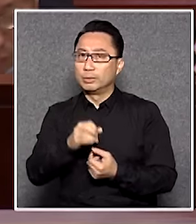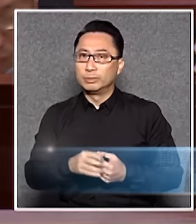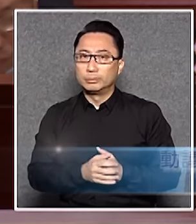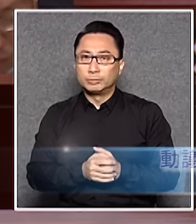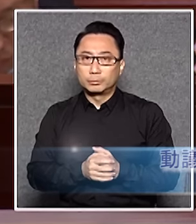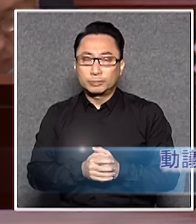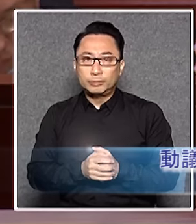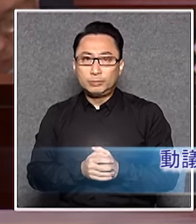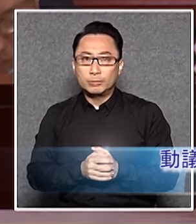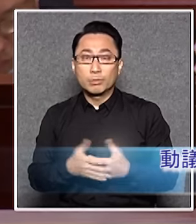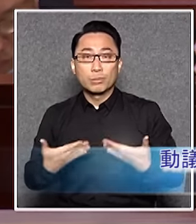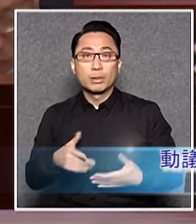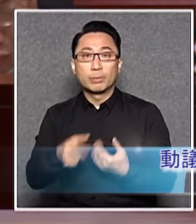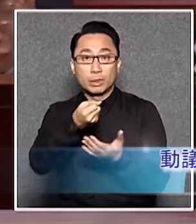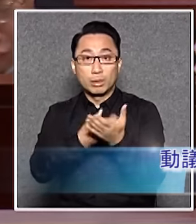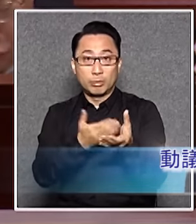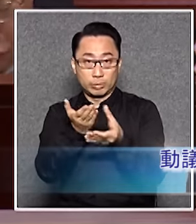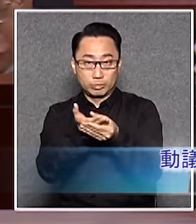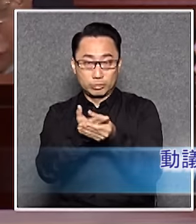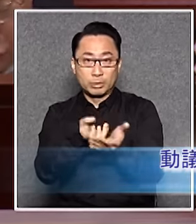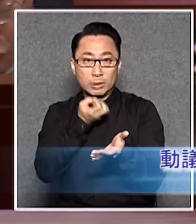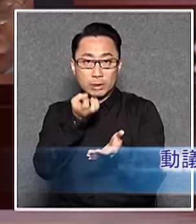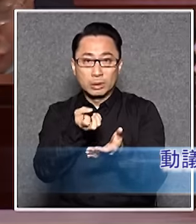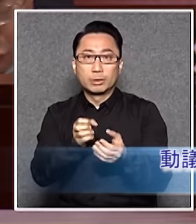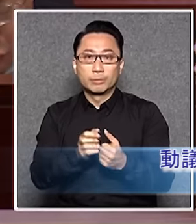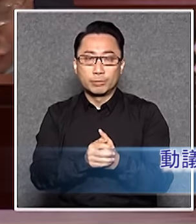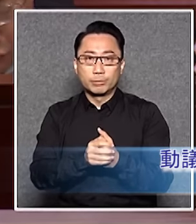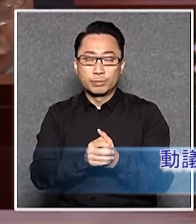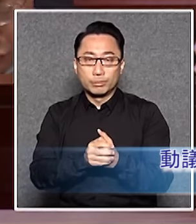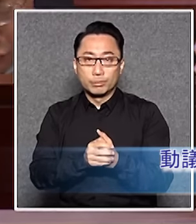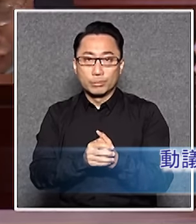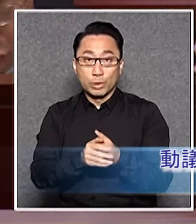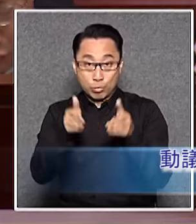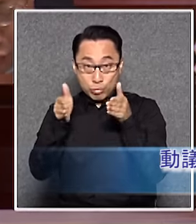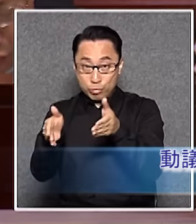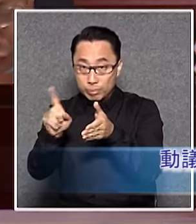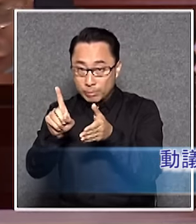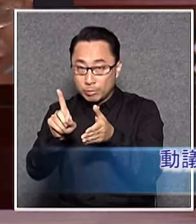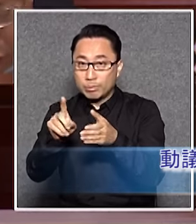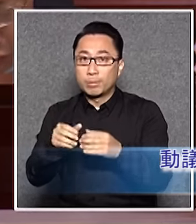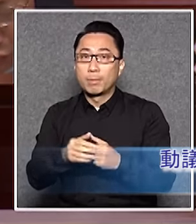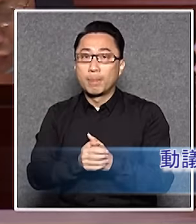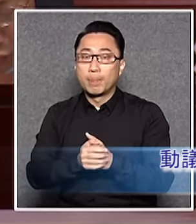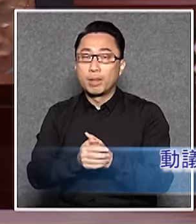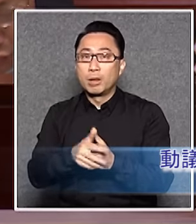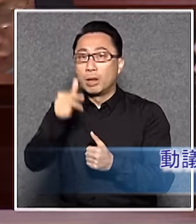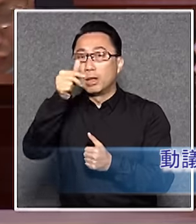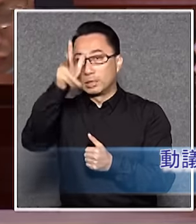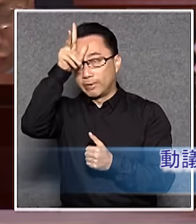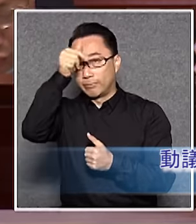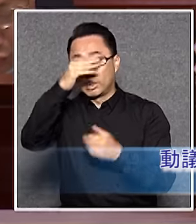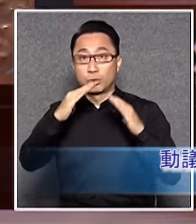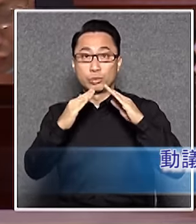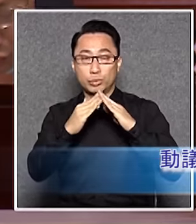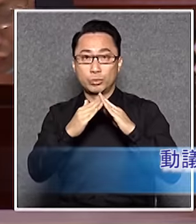今次《條例草案》提出去針對其中一樣嘢，就係令到可以喺公立醫院有更多